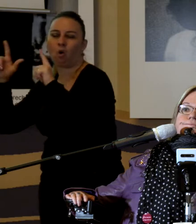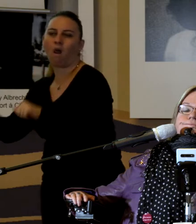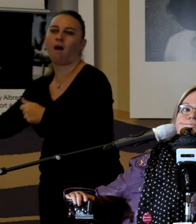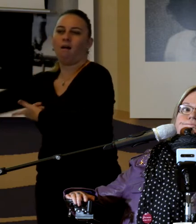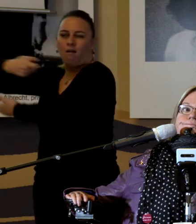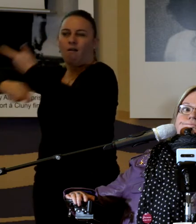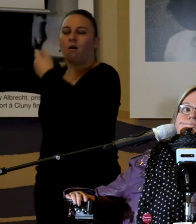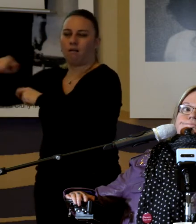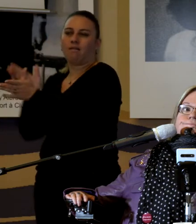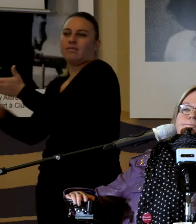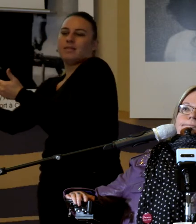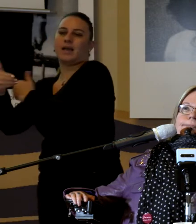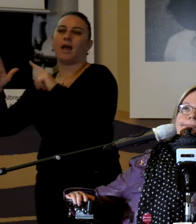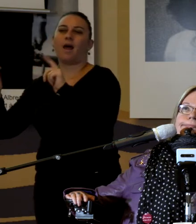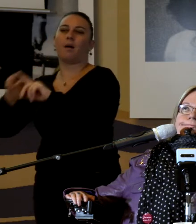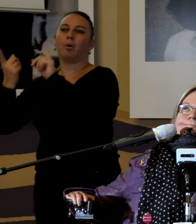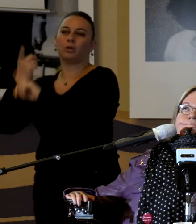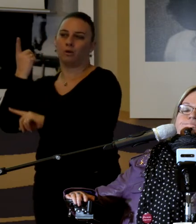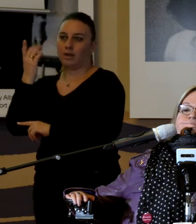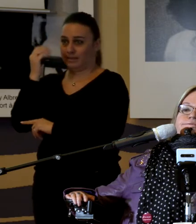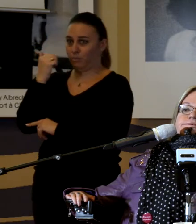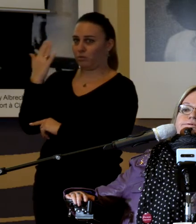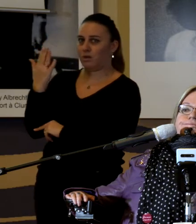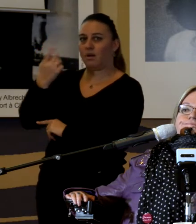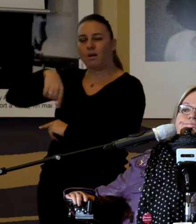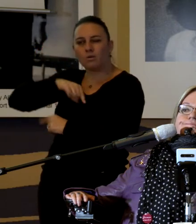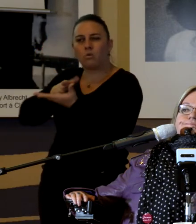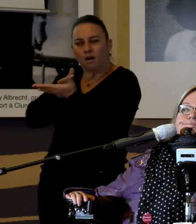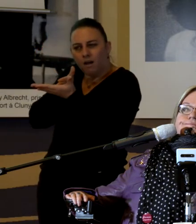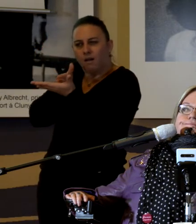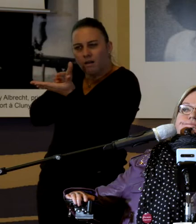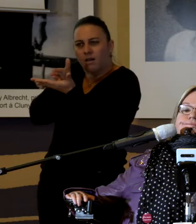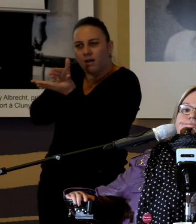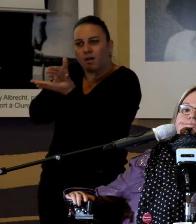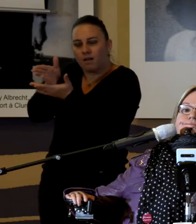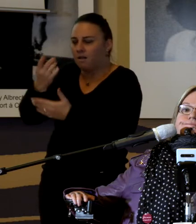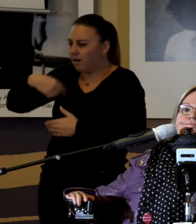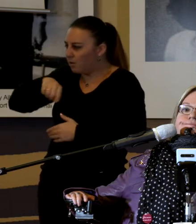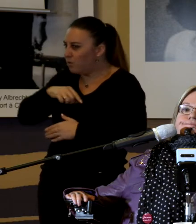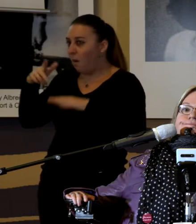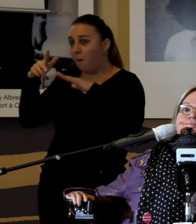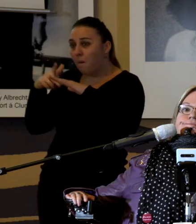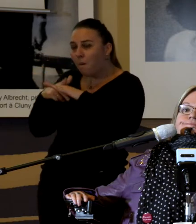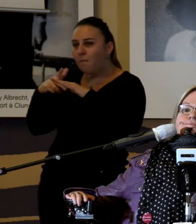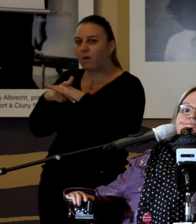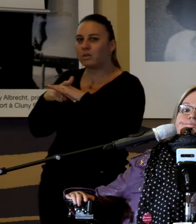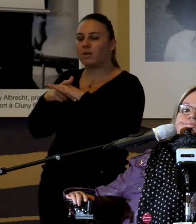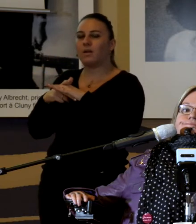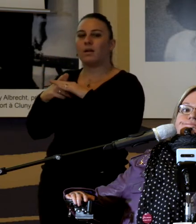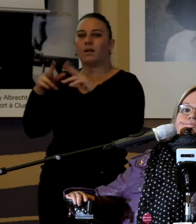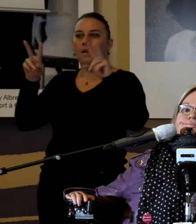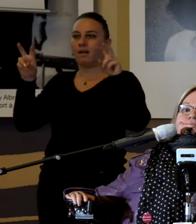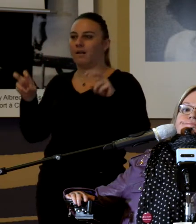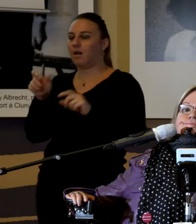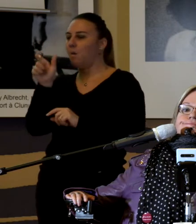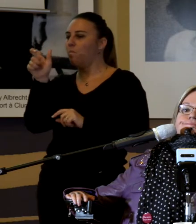très importants. Mais je pense que là où nous avançons, c'est que nous commençons à acclimater la notion de